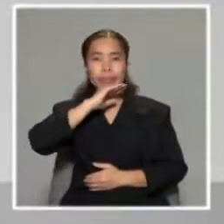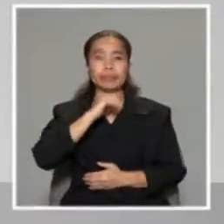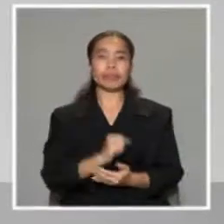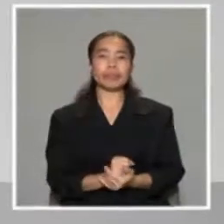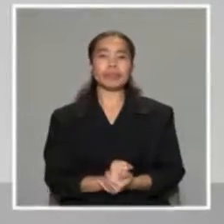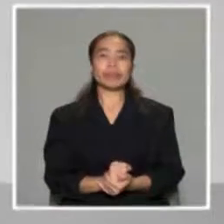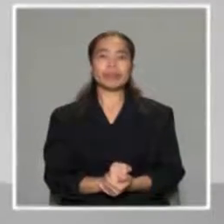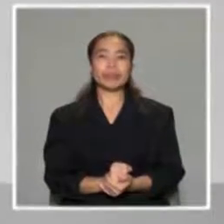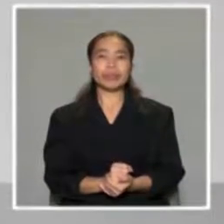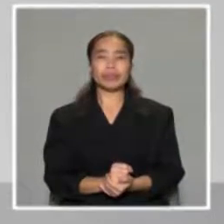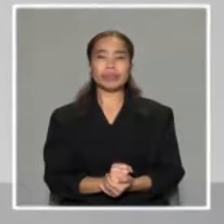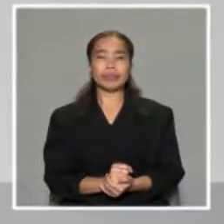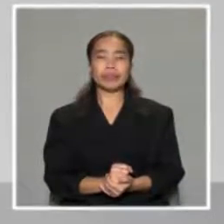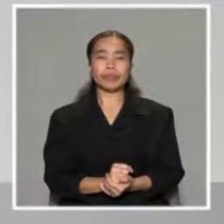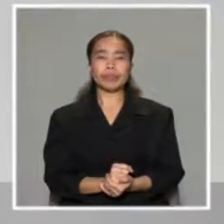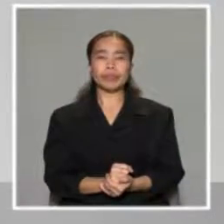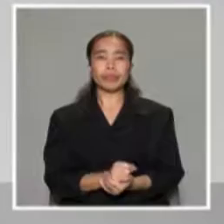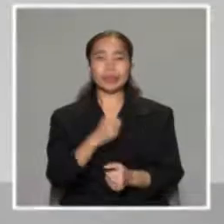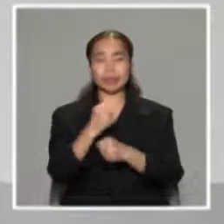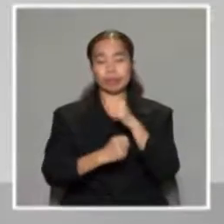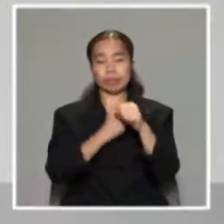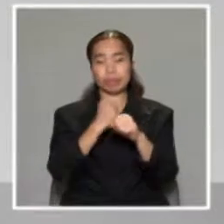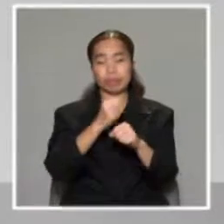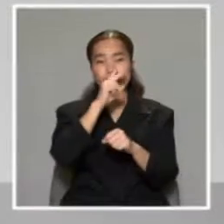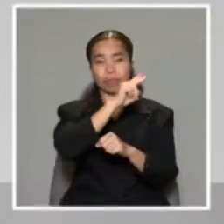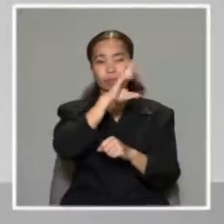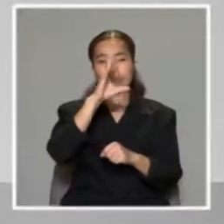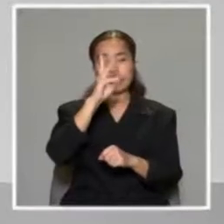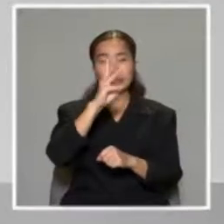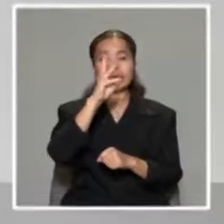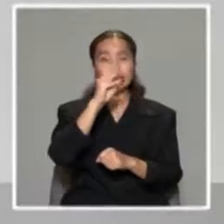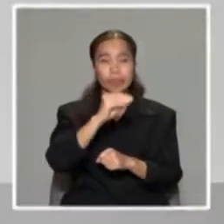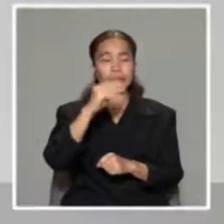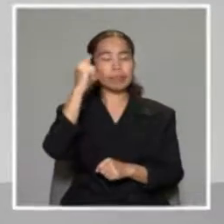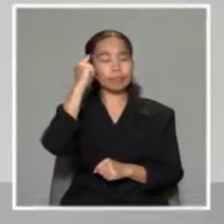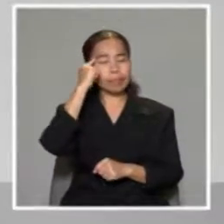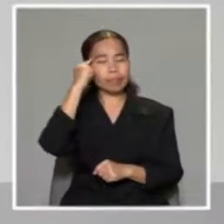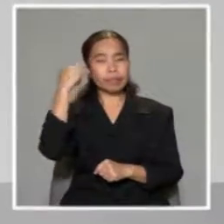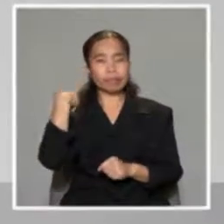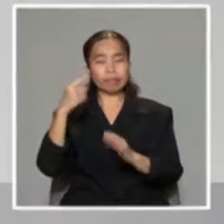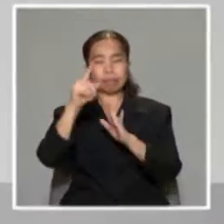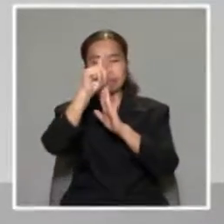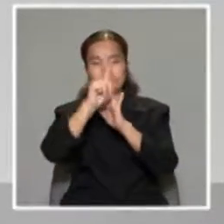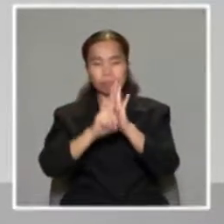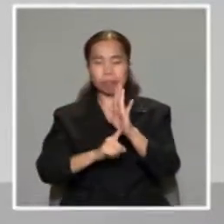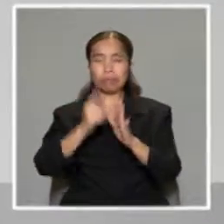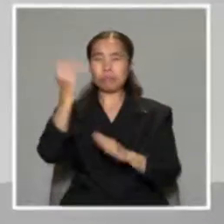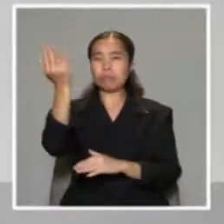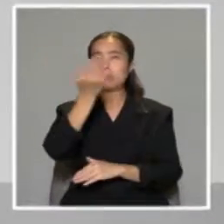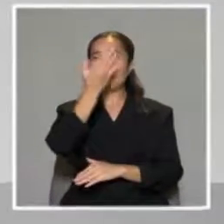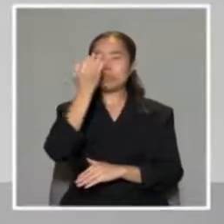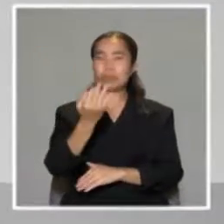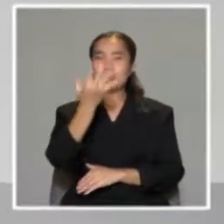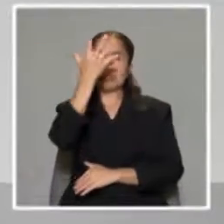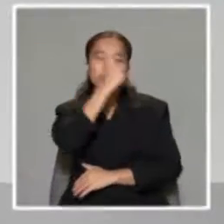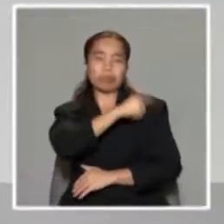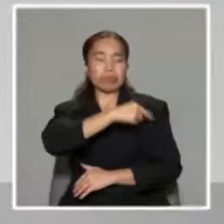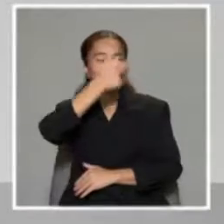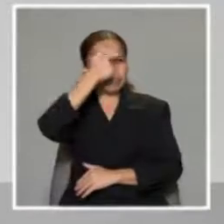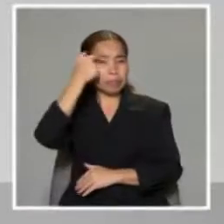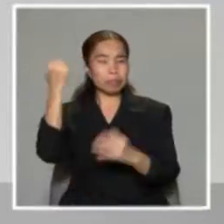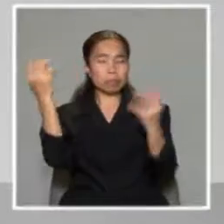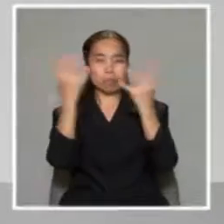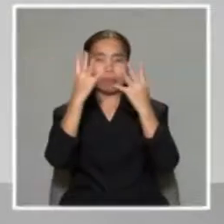อซึ่งในปี2560คาดว่าอุณหภูมิต่ำและมีหมอกควันหนาขึ้นซึ่งจะส่งผลกระทบ